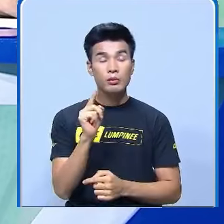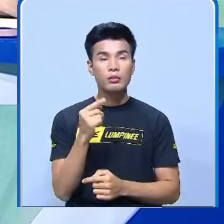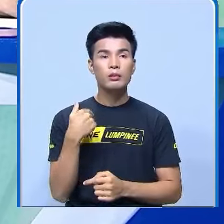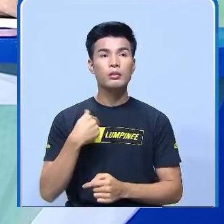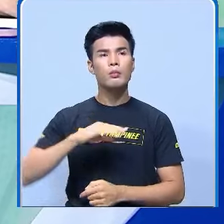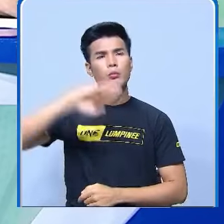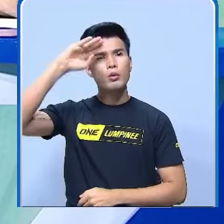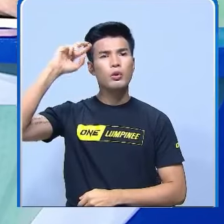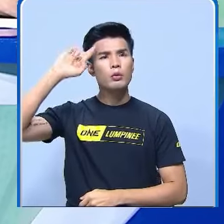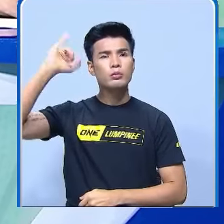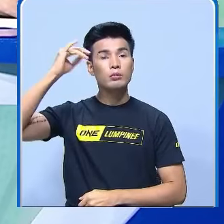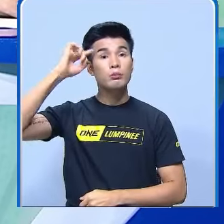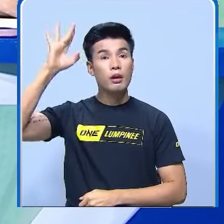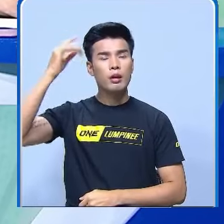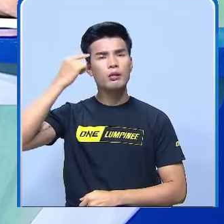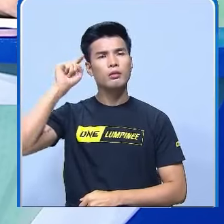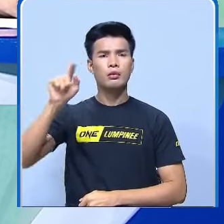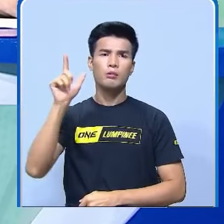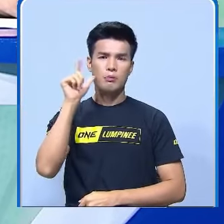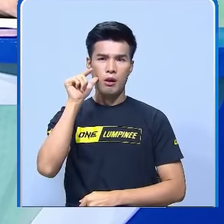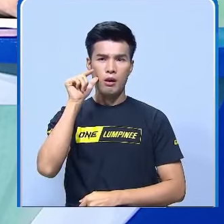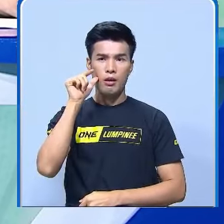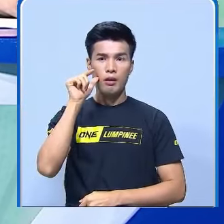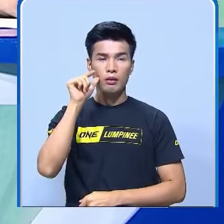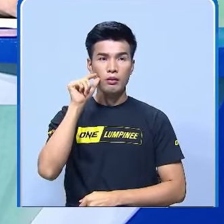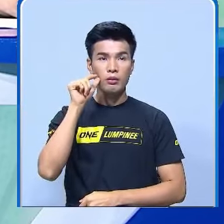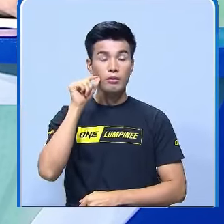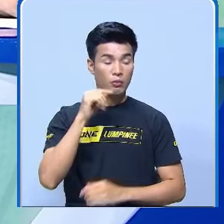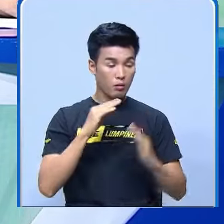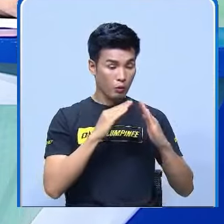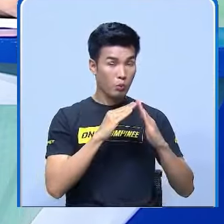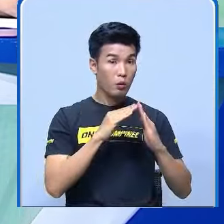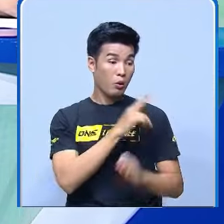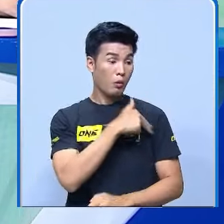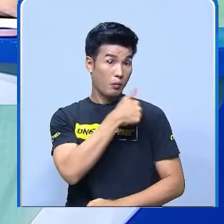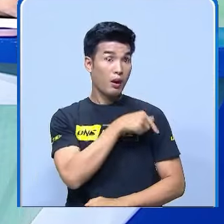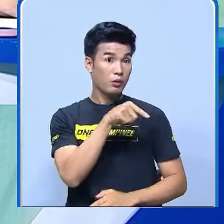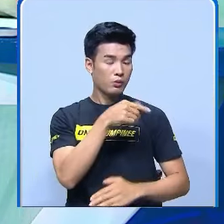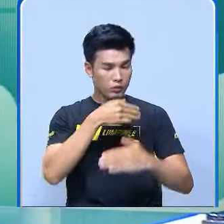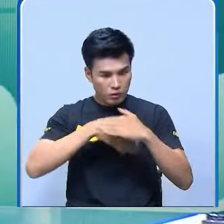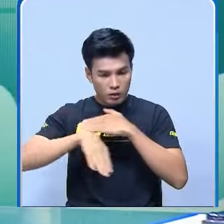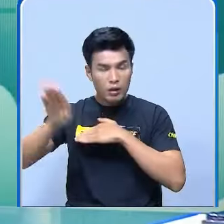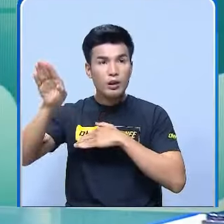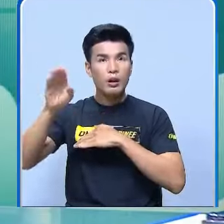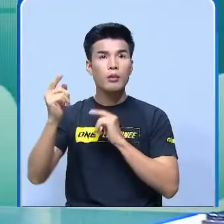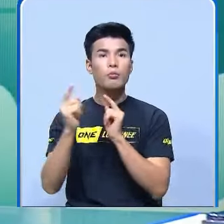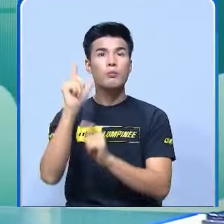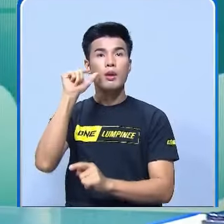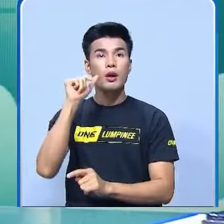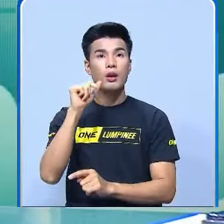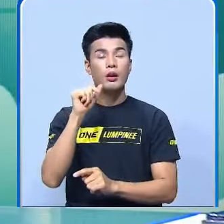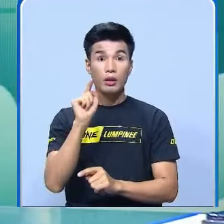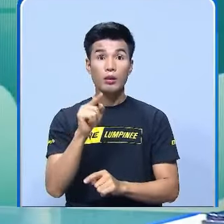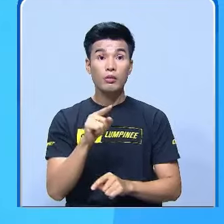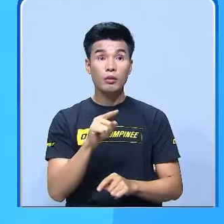ผู้ป่วยจิตเวชคิดถึงแม่เลยหนีออกมาจากโรงพยาบาลคือเขาหนีมาเนี่ยเาไปขโมยรถ